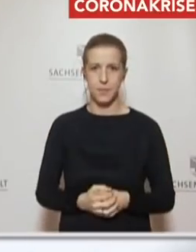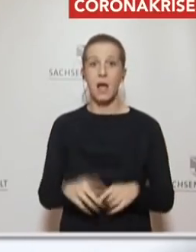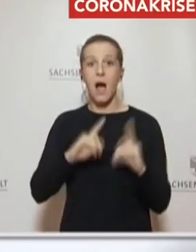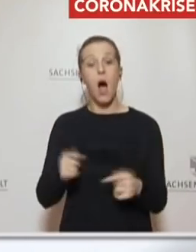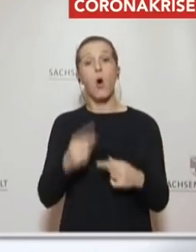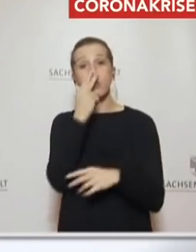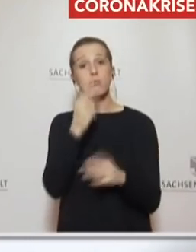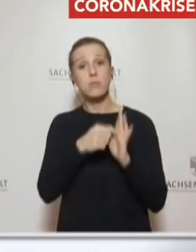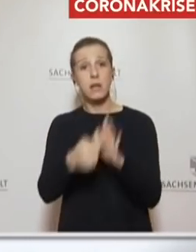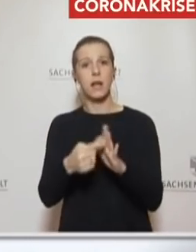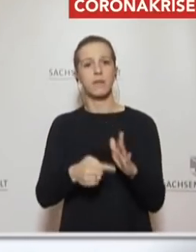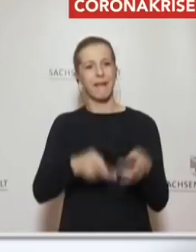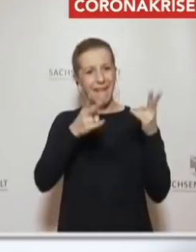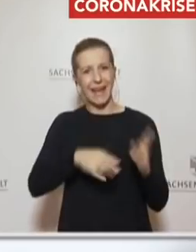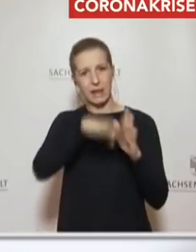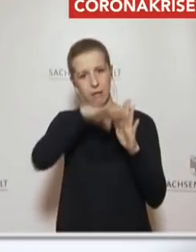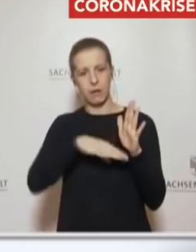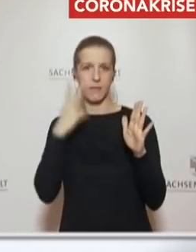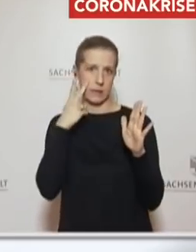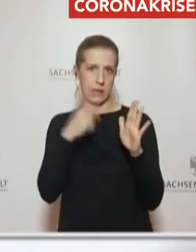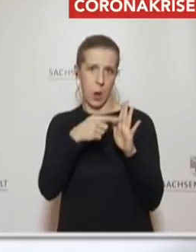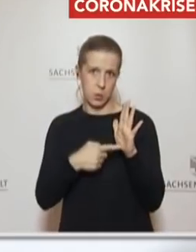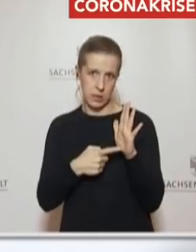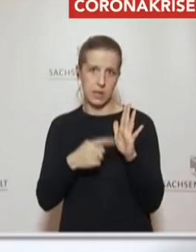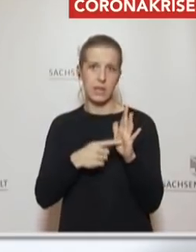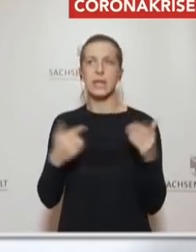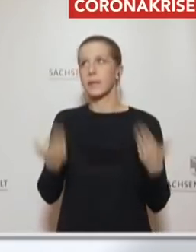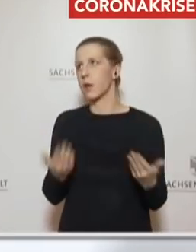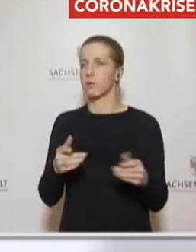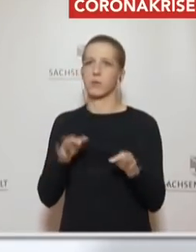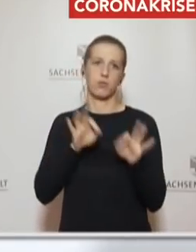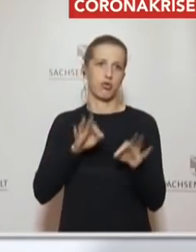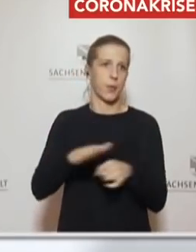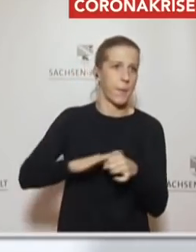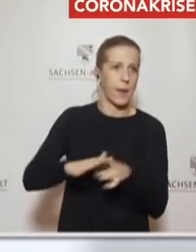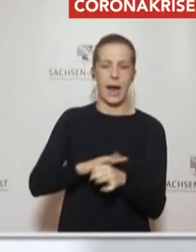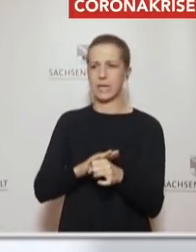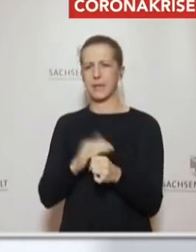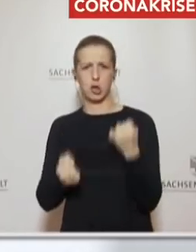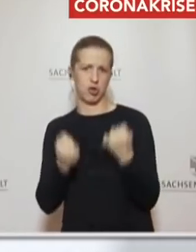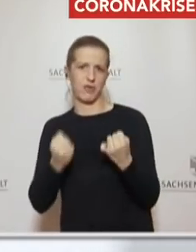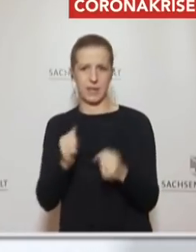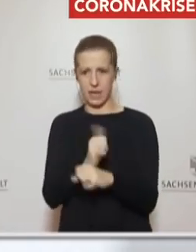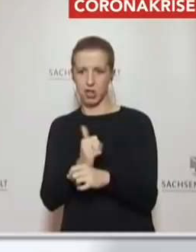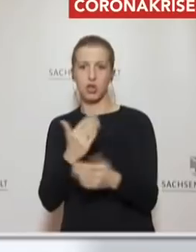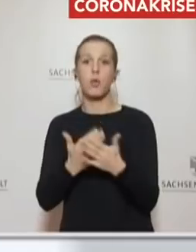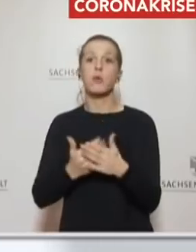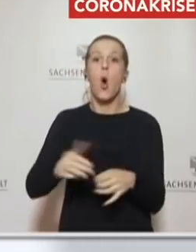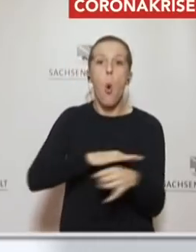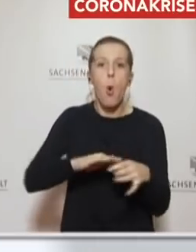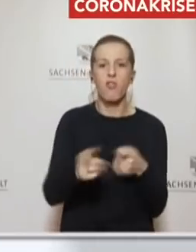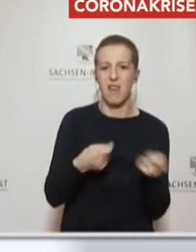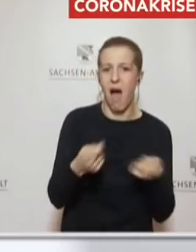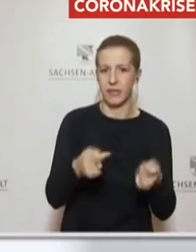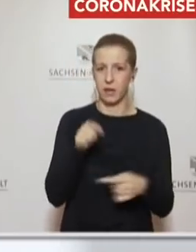rechtlich mit bestimmten Dingen verbunden, einschließlich solcher Grenzfälle? Wie gehen wir mit Hofläden und Ähnlichem